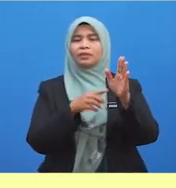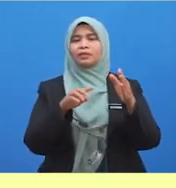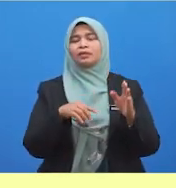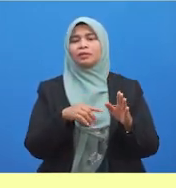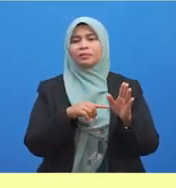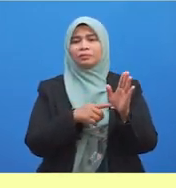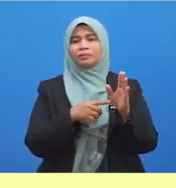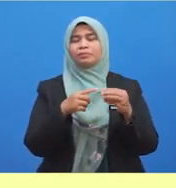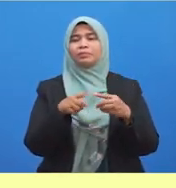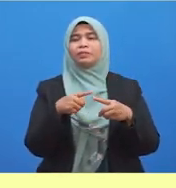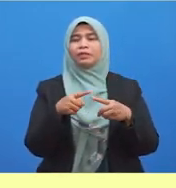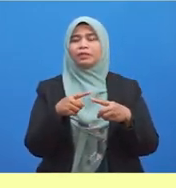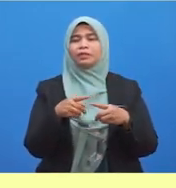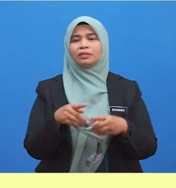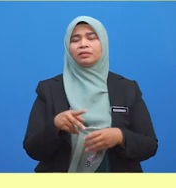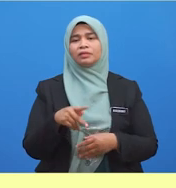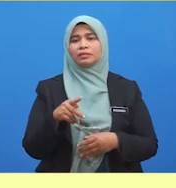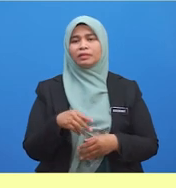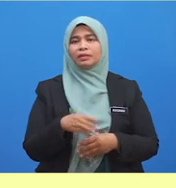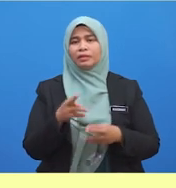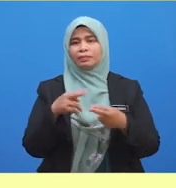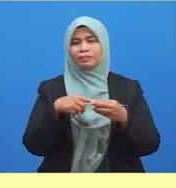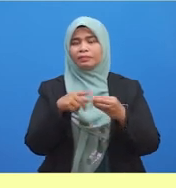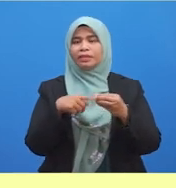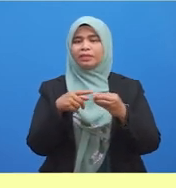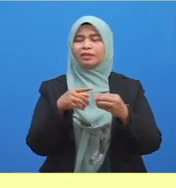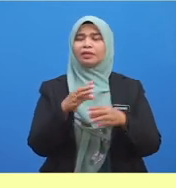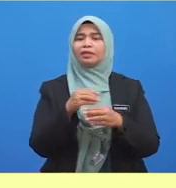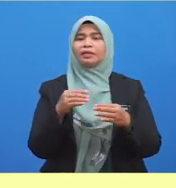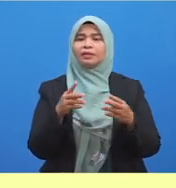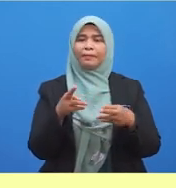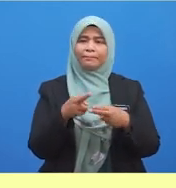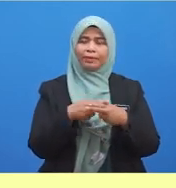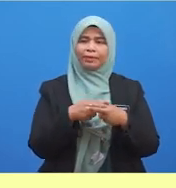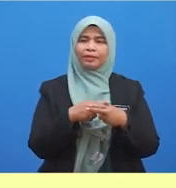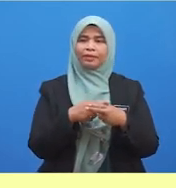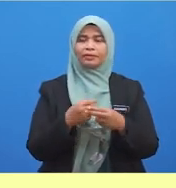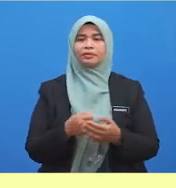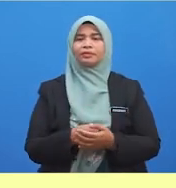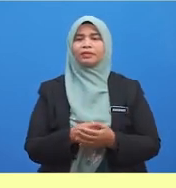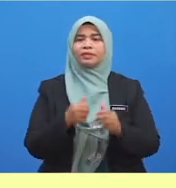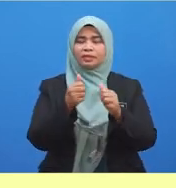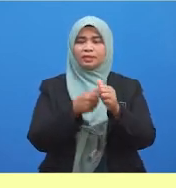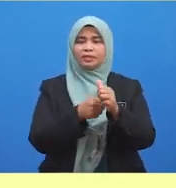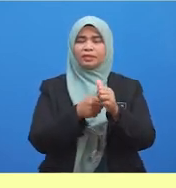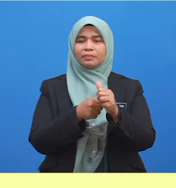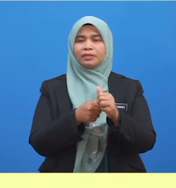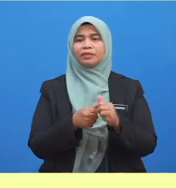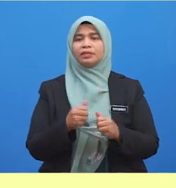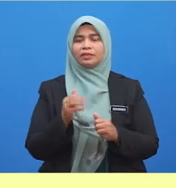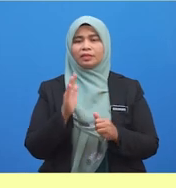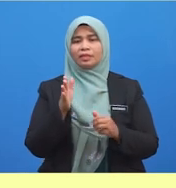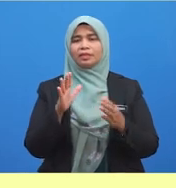kromosom berpintal dan memendek. Setiap kromosom terdiri daripada